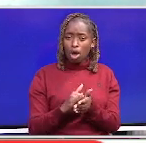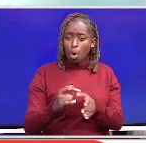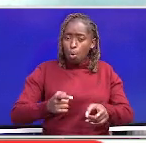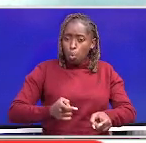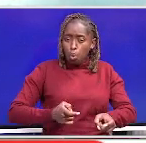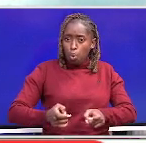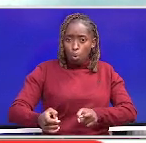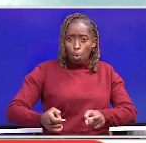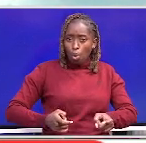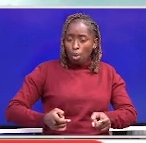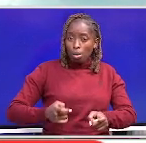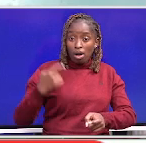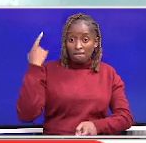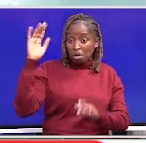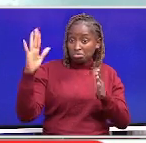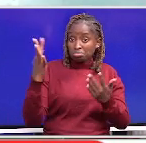wa